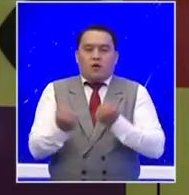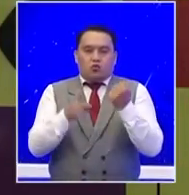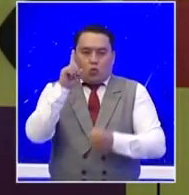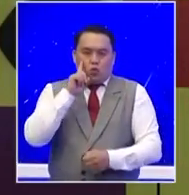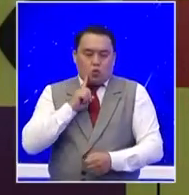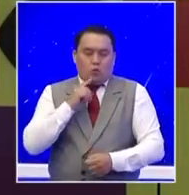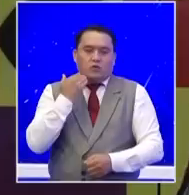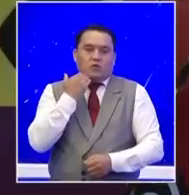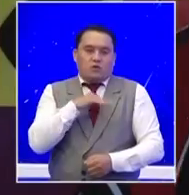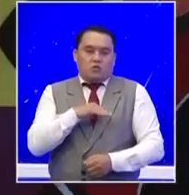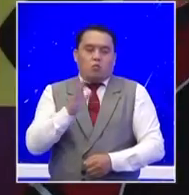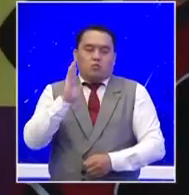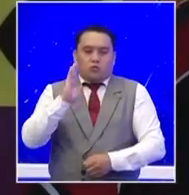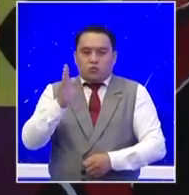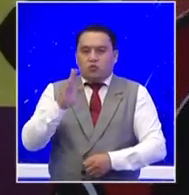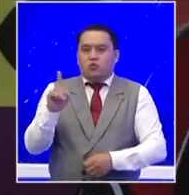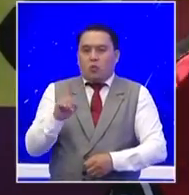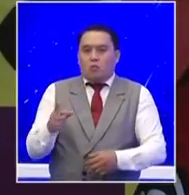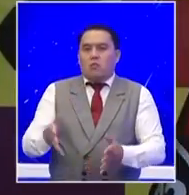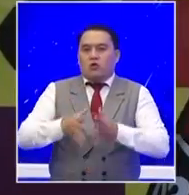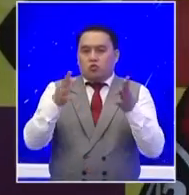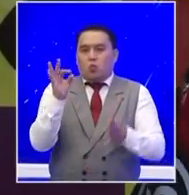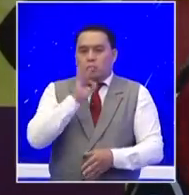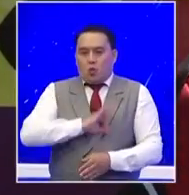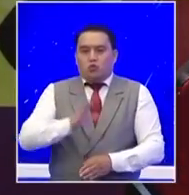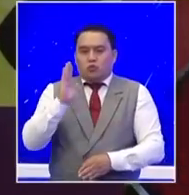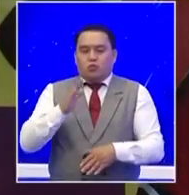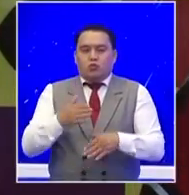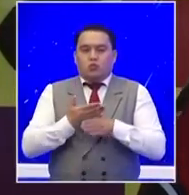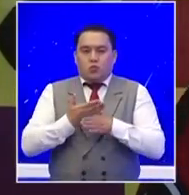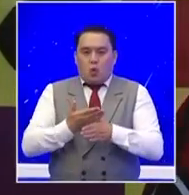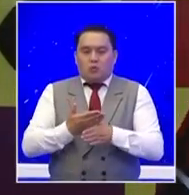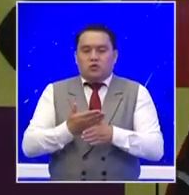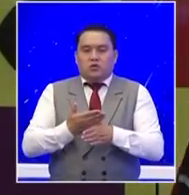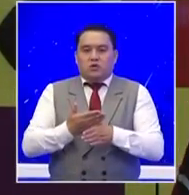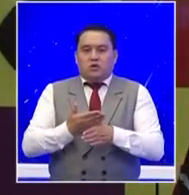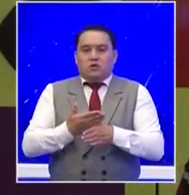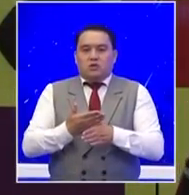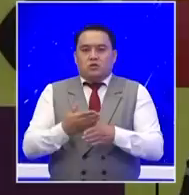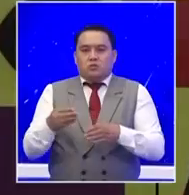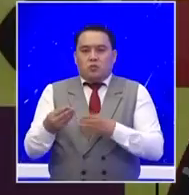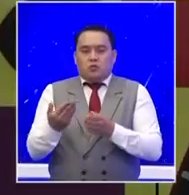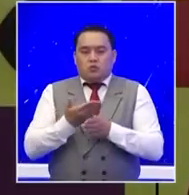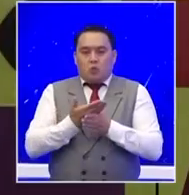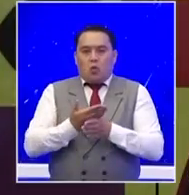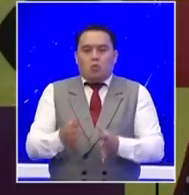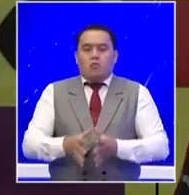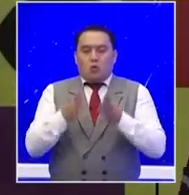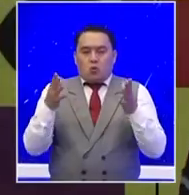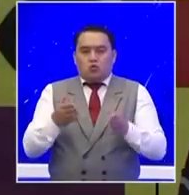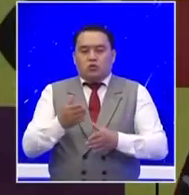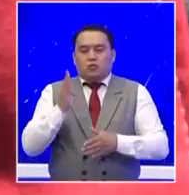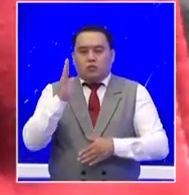комфортнее и удобнее будет ехать. Я думаю, что мы большую пользу принесем благодаря помощи спонсоров, принесем еще больше